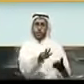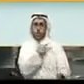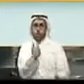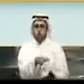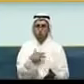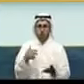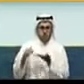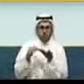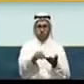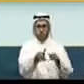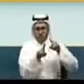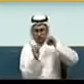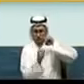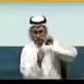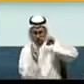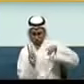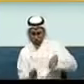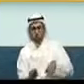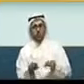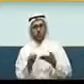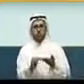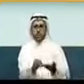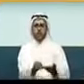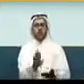أن رصدته طائرة إنقاذ.